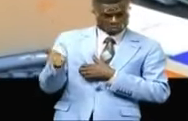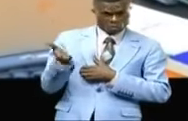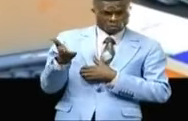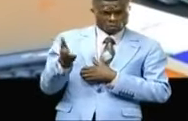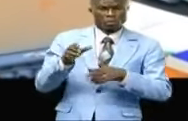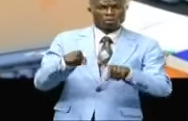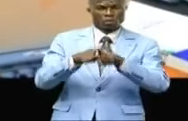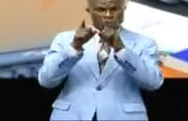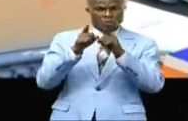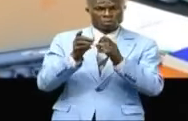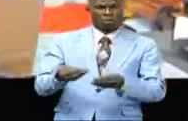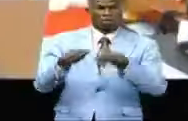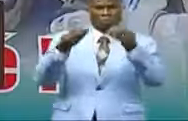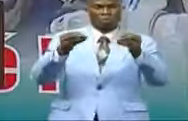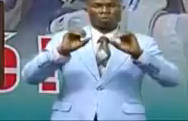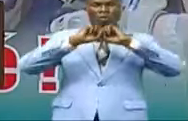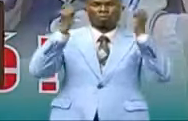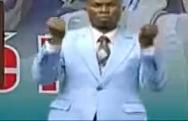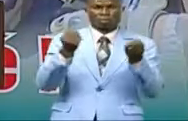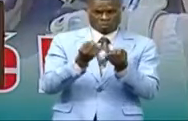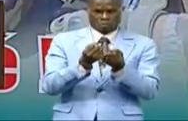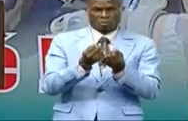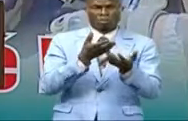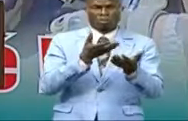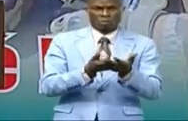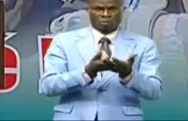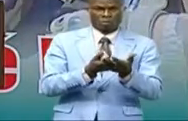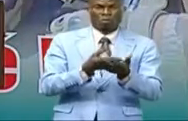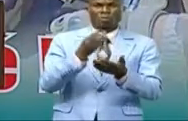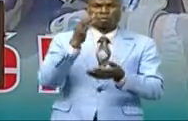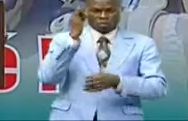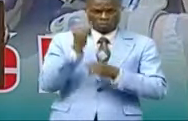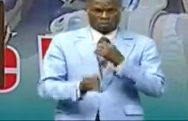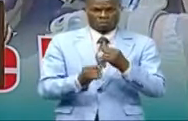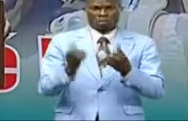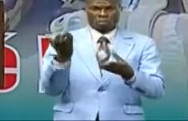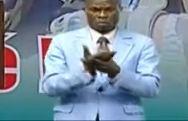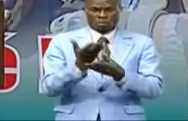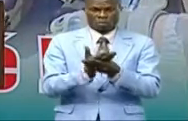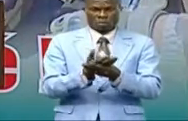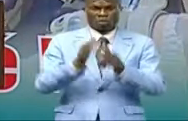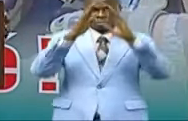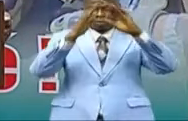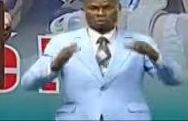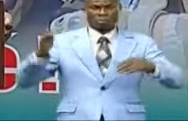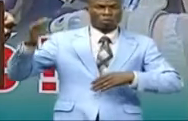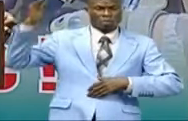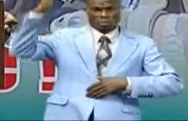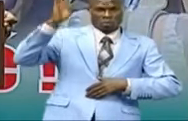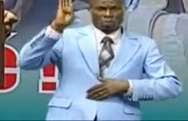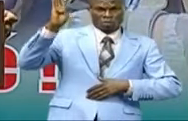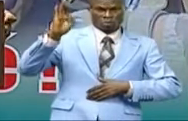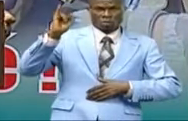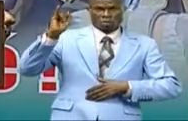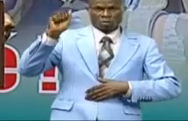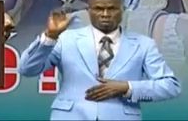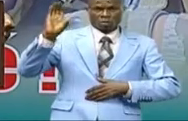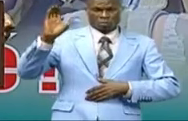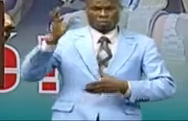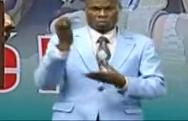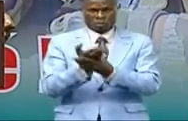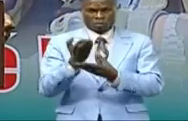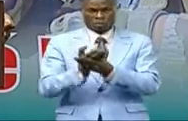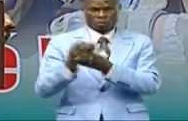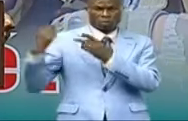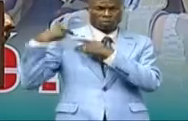les crédits accordés aux sociétés apparentées, de finaliser les dossiers relatifs aux immeubles de la BIAC sans titre de propriété dans